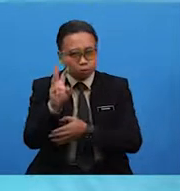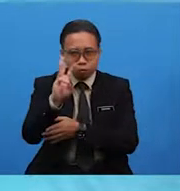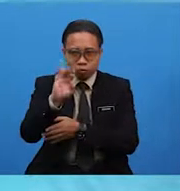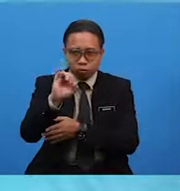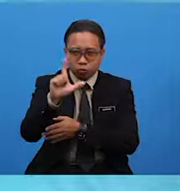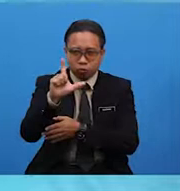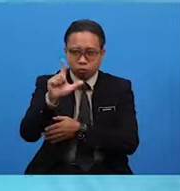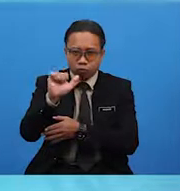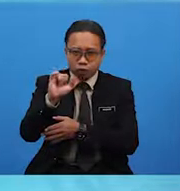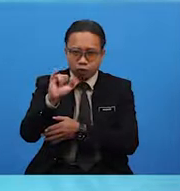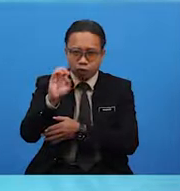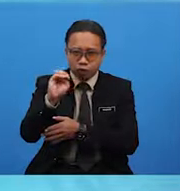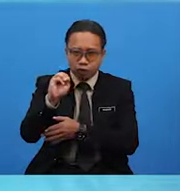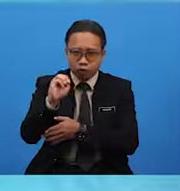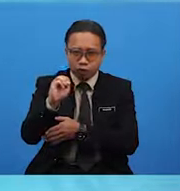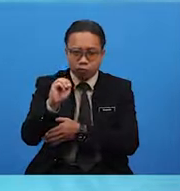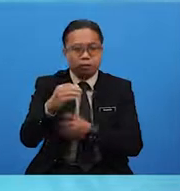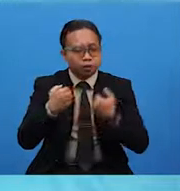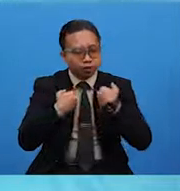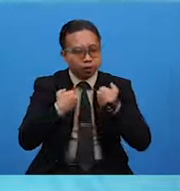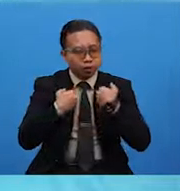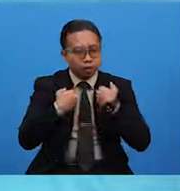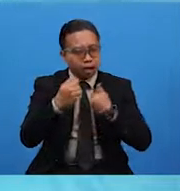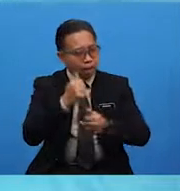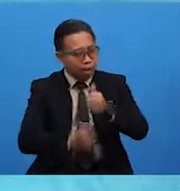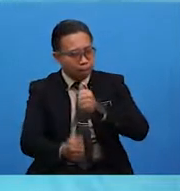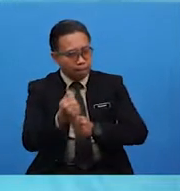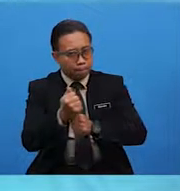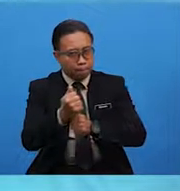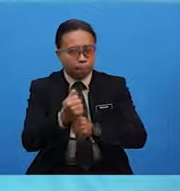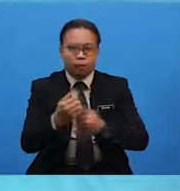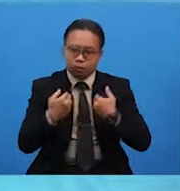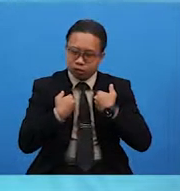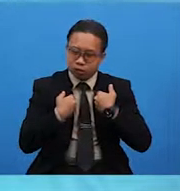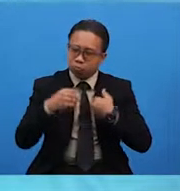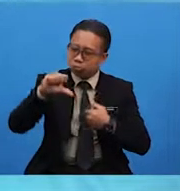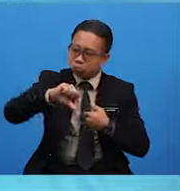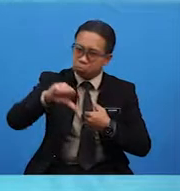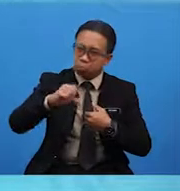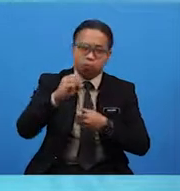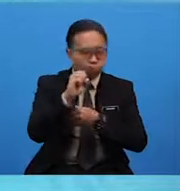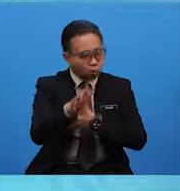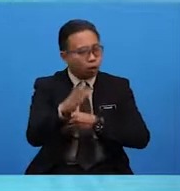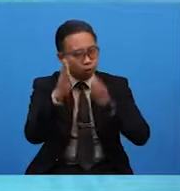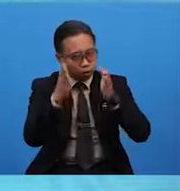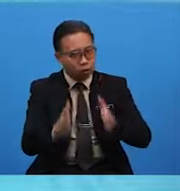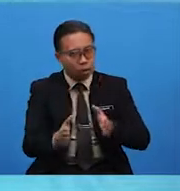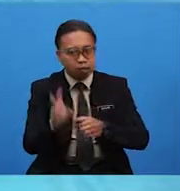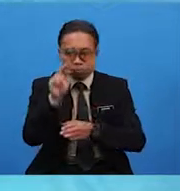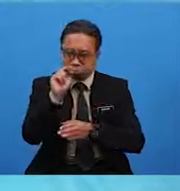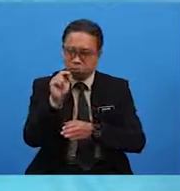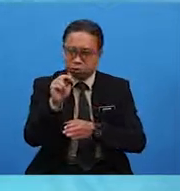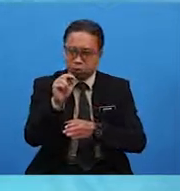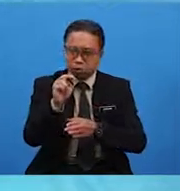menunjukkan suatu hukum alam akan berlaku sekiranya berlaku ke kediaman Mas Oke dibuang saja orang ramai-ramai tadi